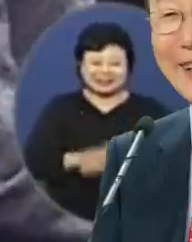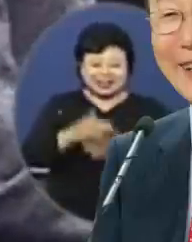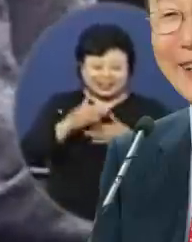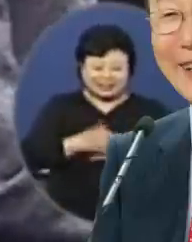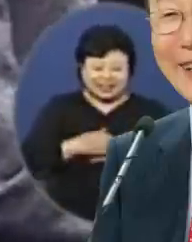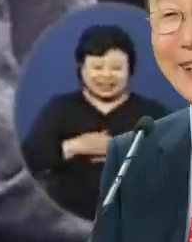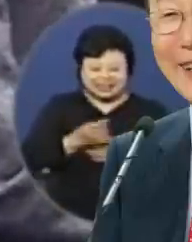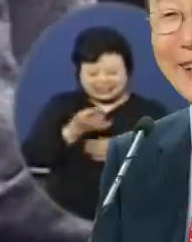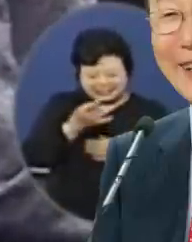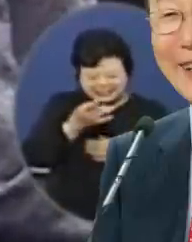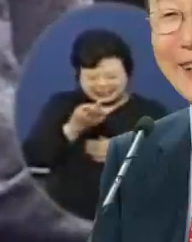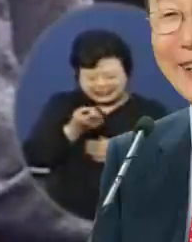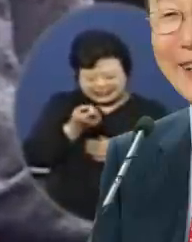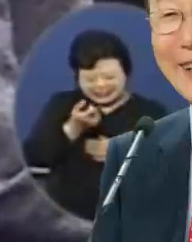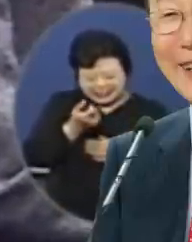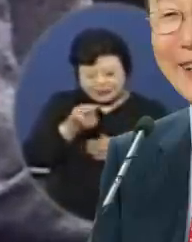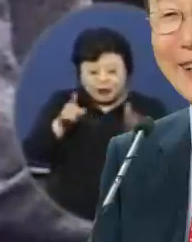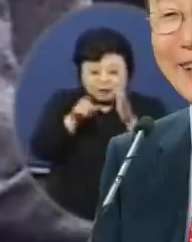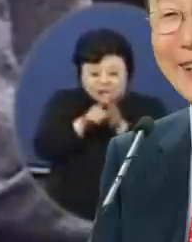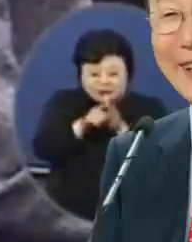나의 계자씨만한 믿음으로